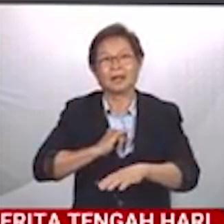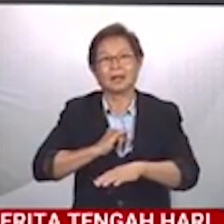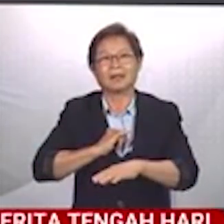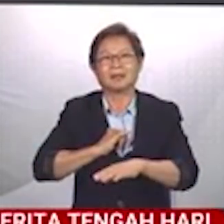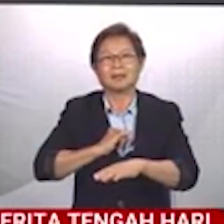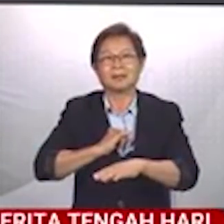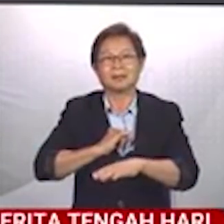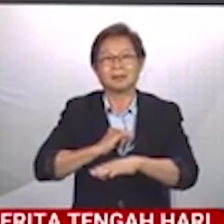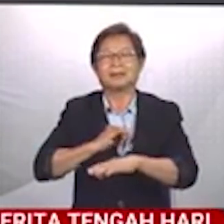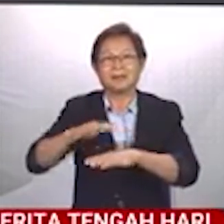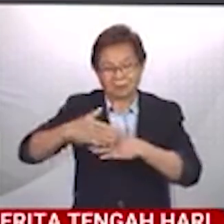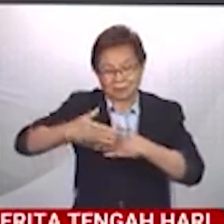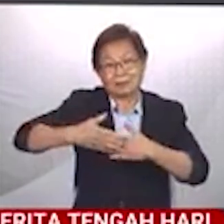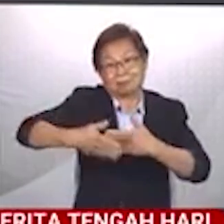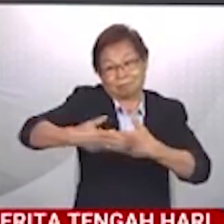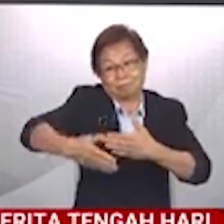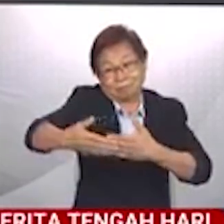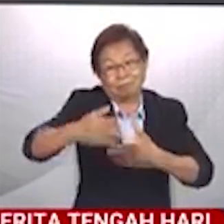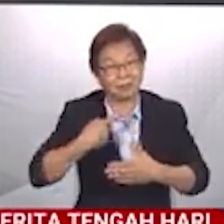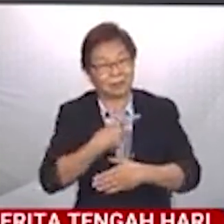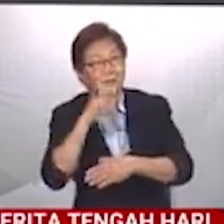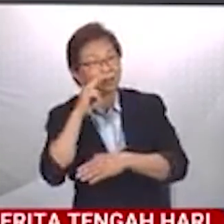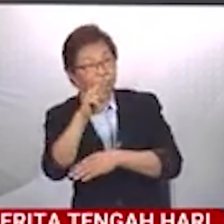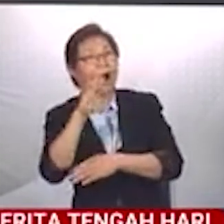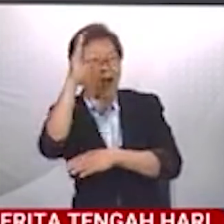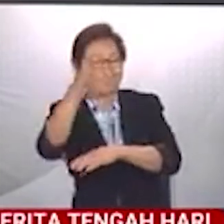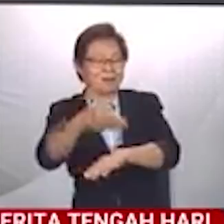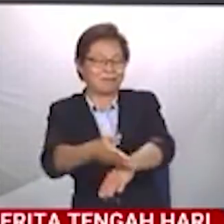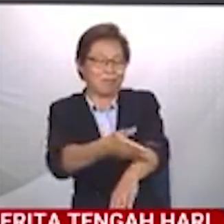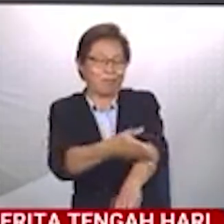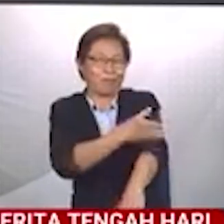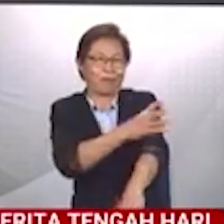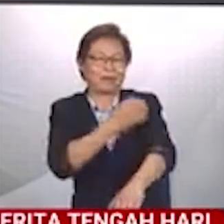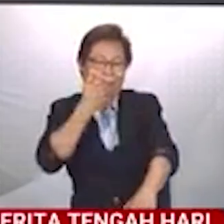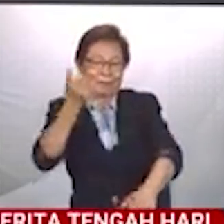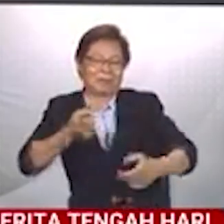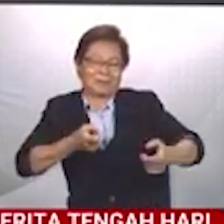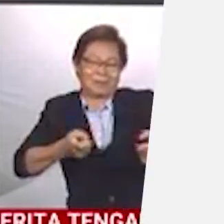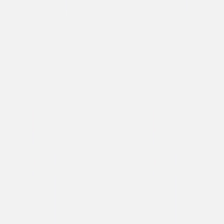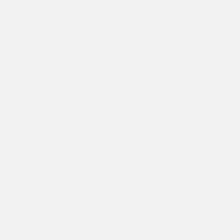kita lihat selepas ini adalah keadaan yang agak bertambah baik dan lebih terkawal.